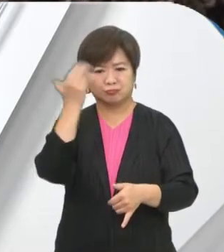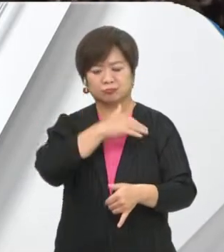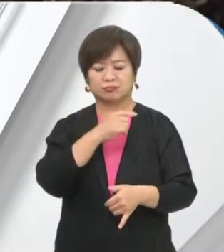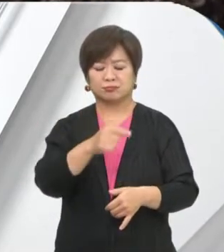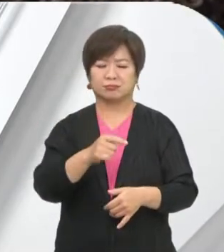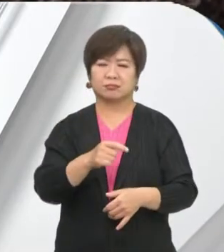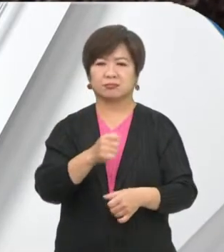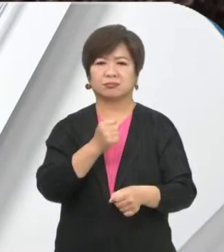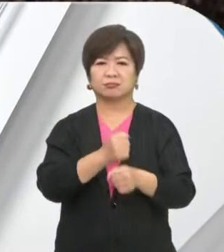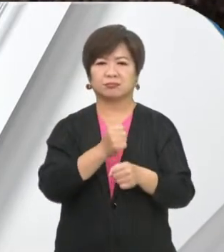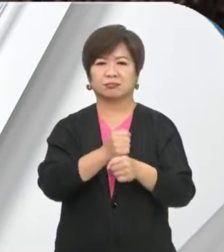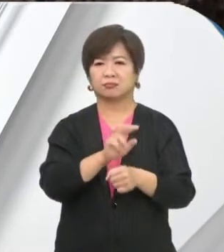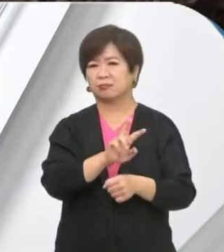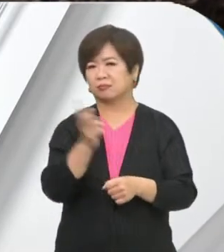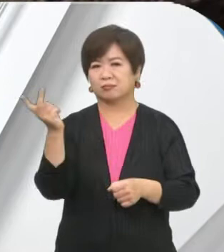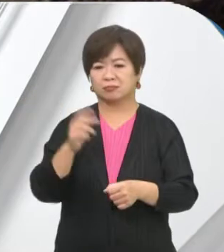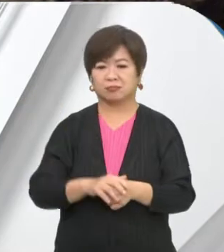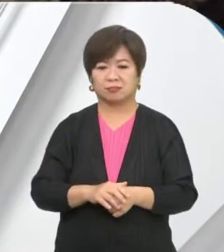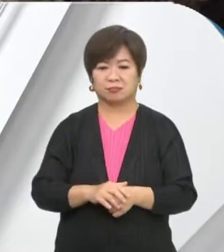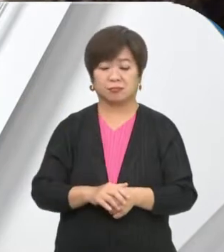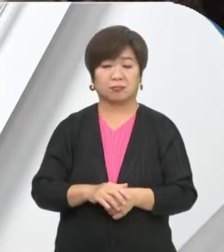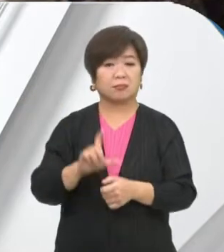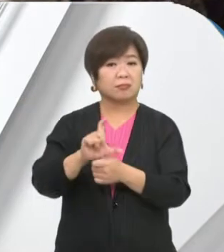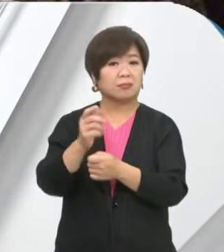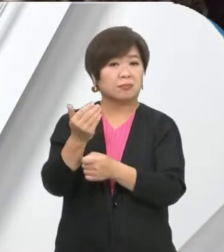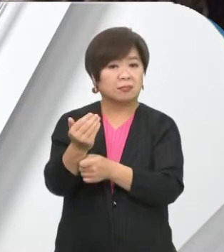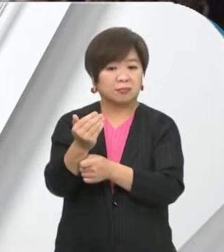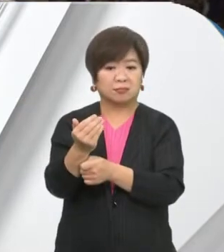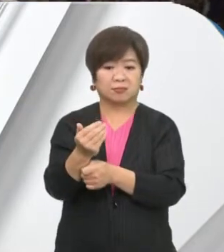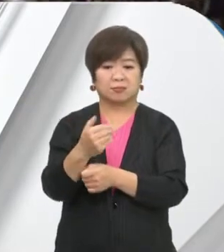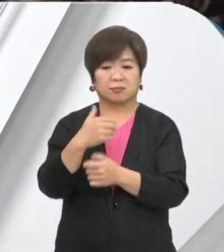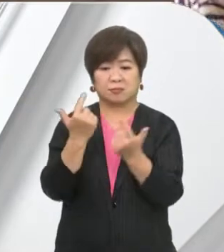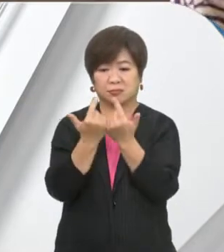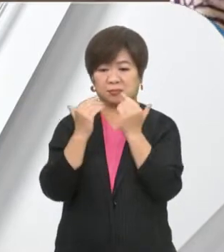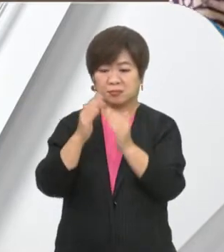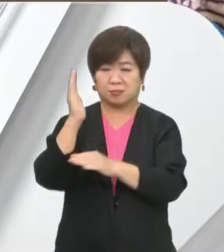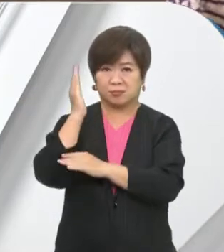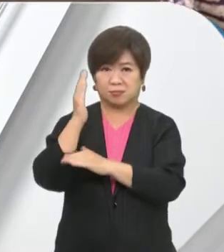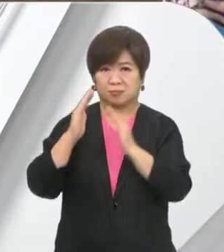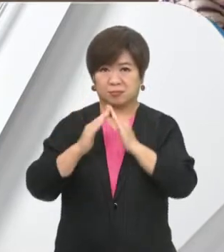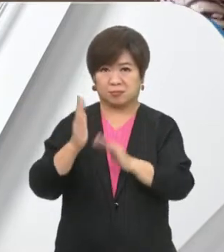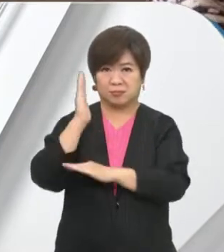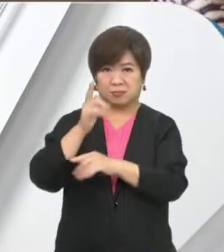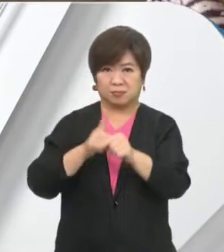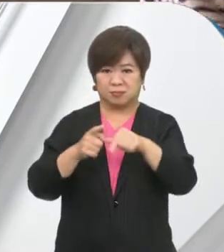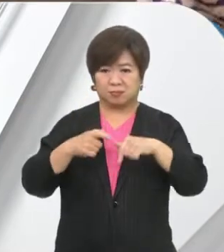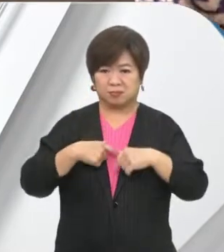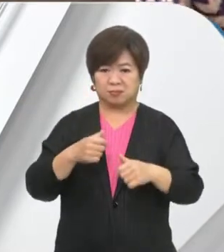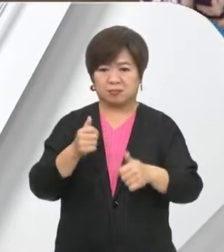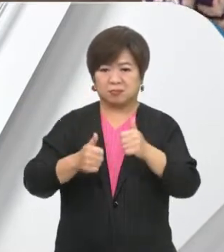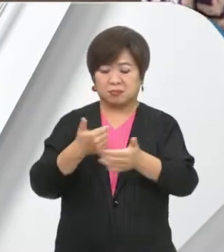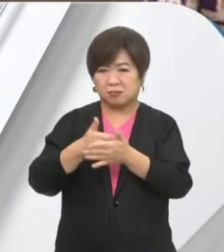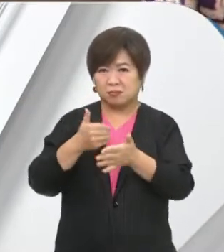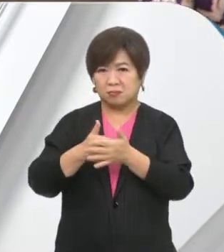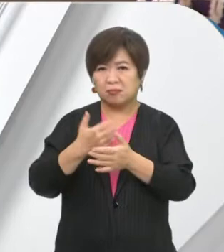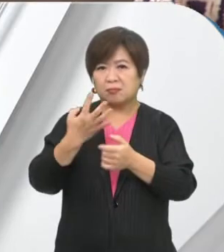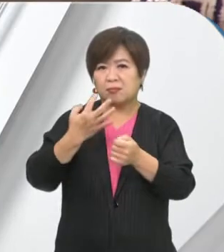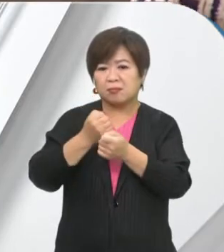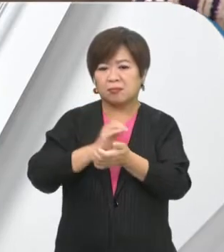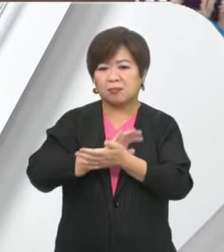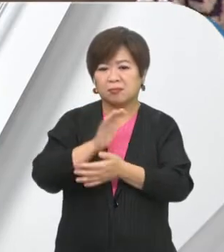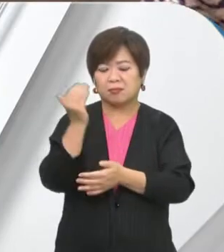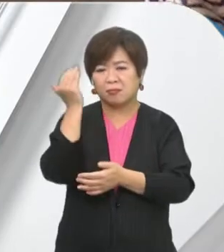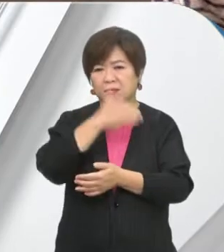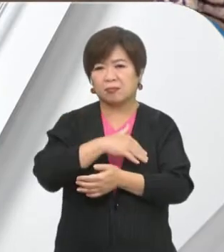生尚无做结果。民国69年，拿到台北市政府市政中心地图某几栋年了后，即使点点推落